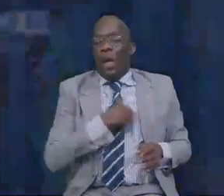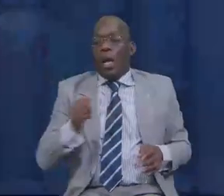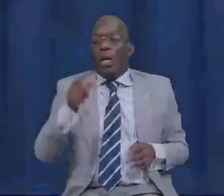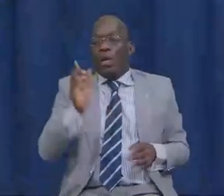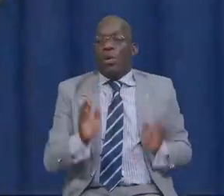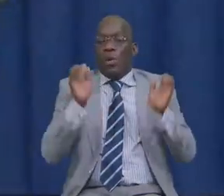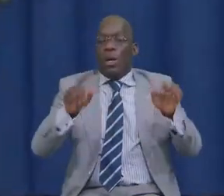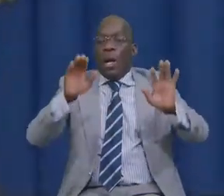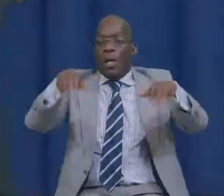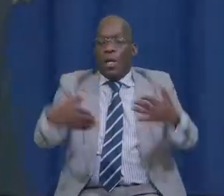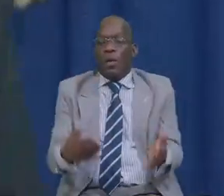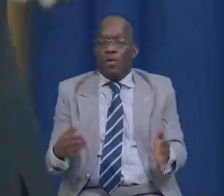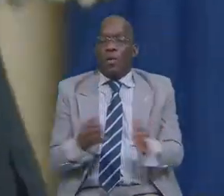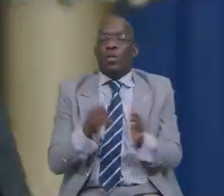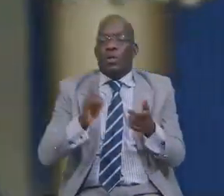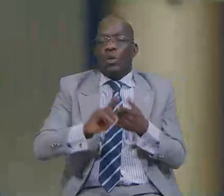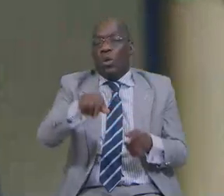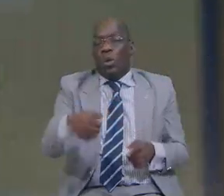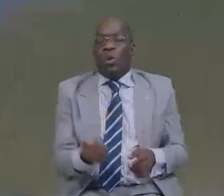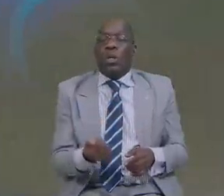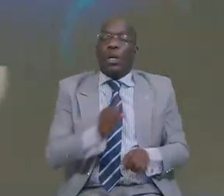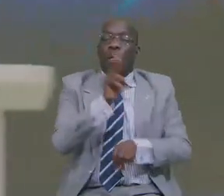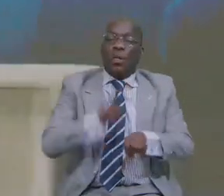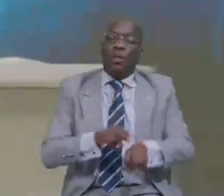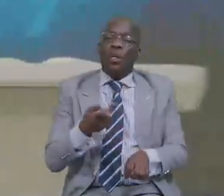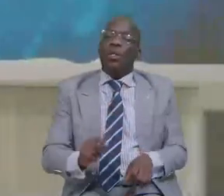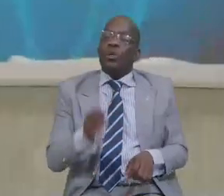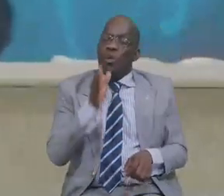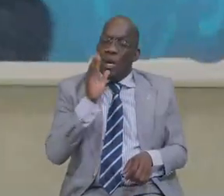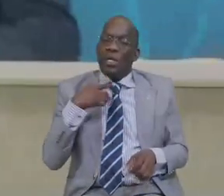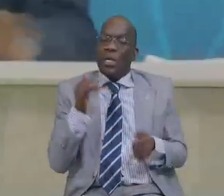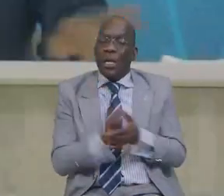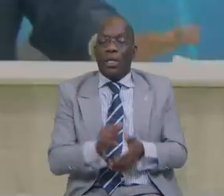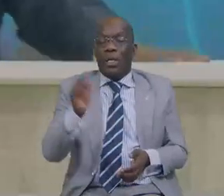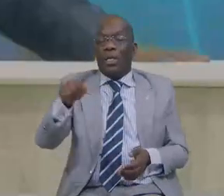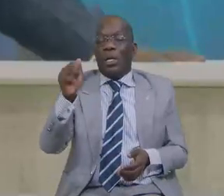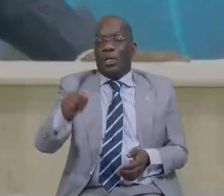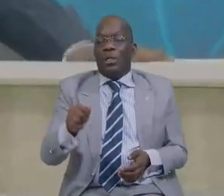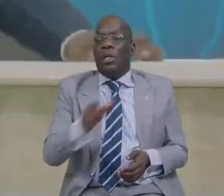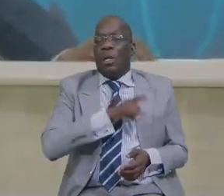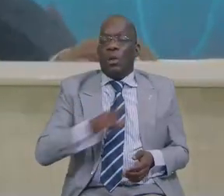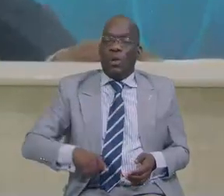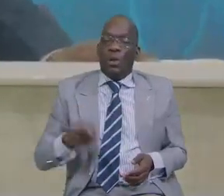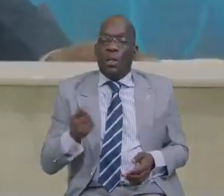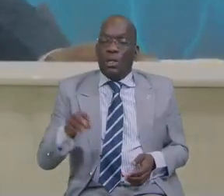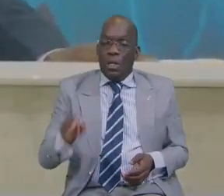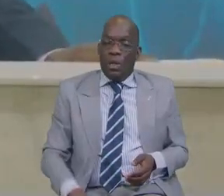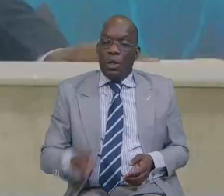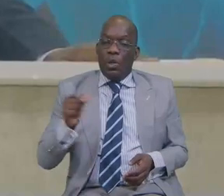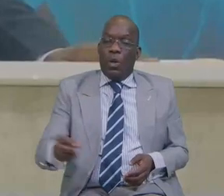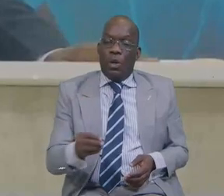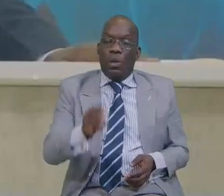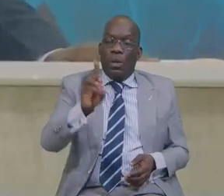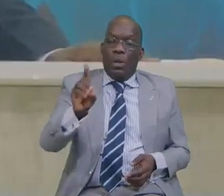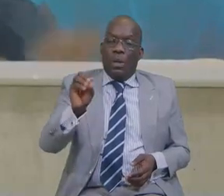à d'autres nations. Je peux aussi venir maintenant. La femme a dit oui Seigneur. Mais les chiens mangent aussi